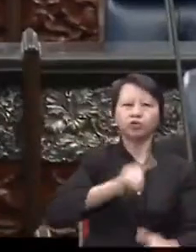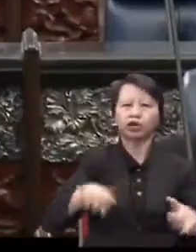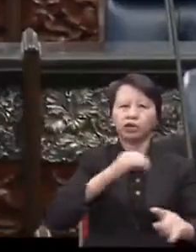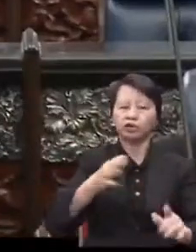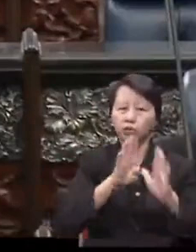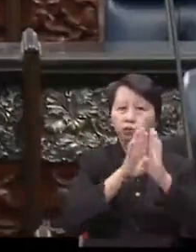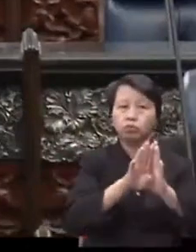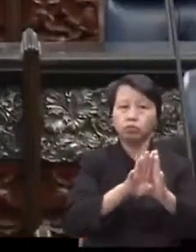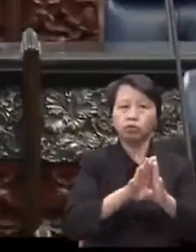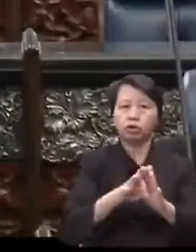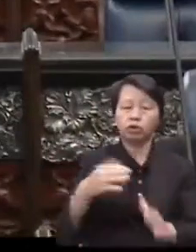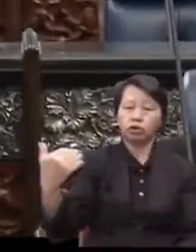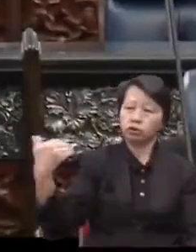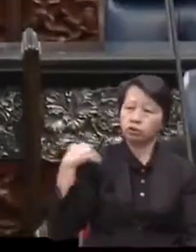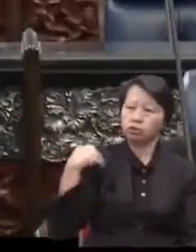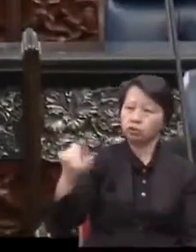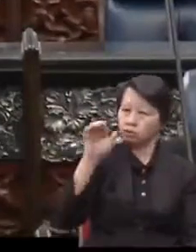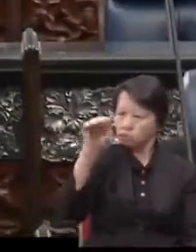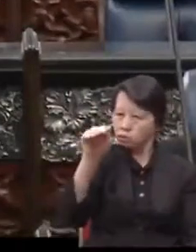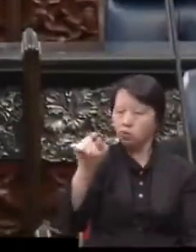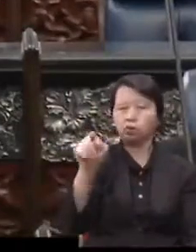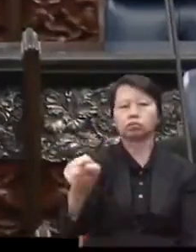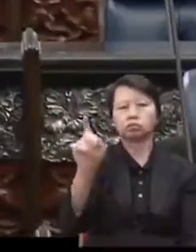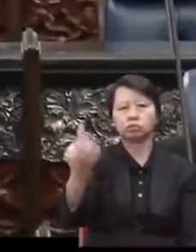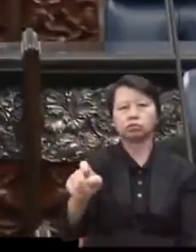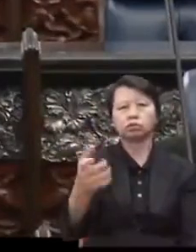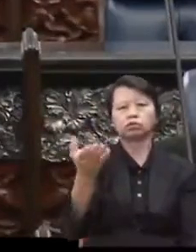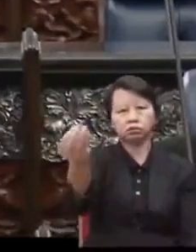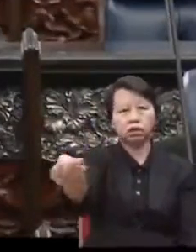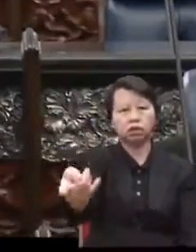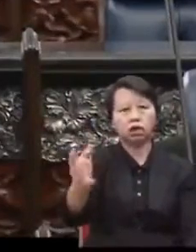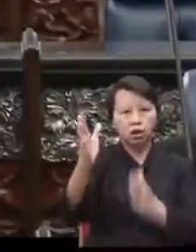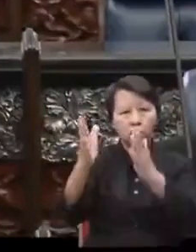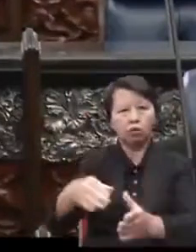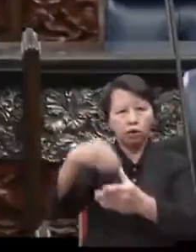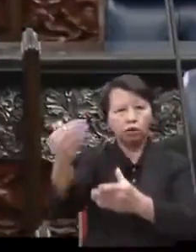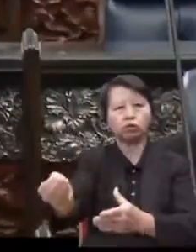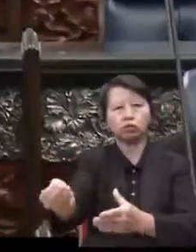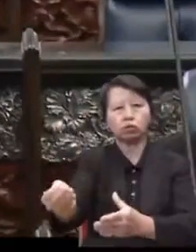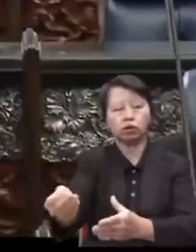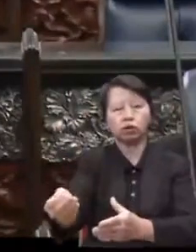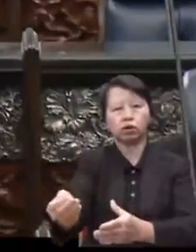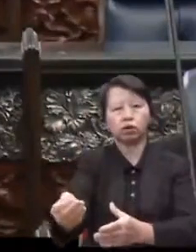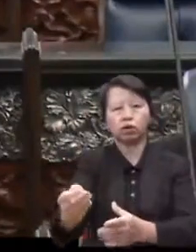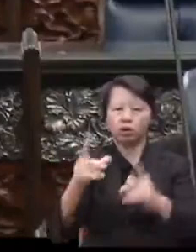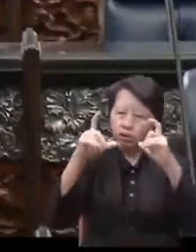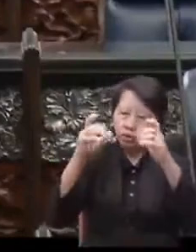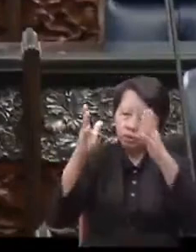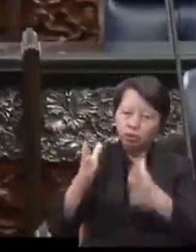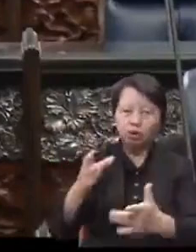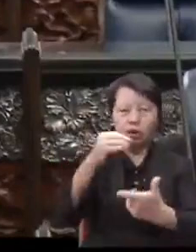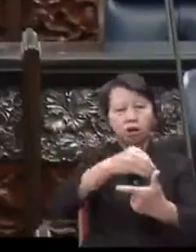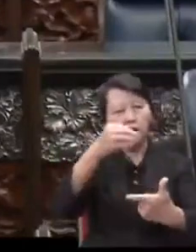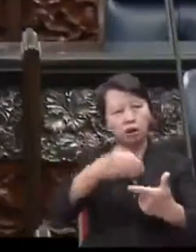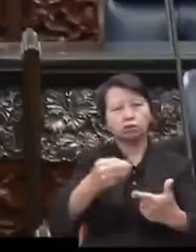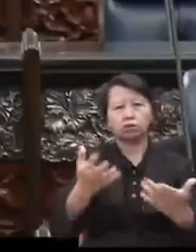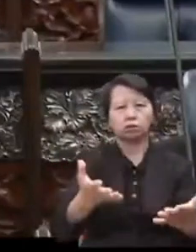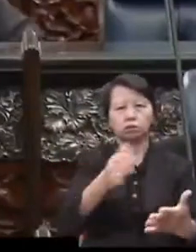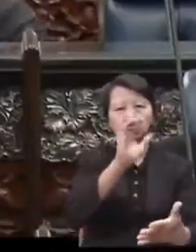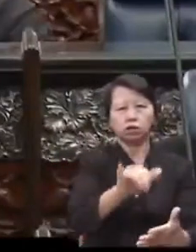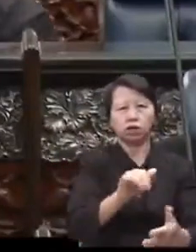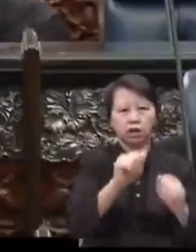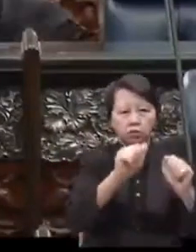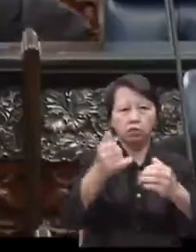terbukti teguran perlu diberi kepada orang-orang luar tidak kiralah juru foto ke ataupun yang yang